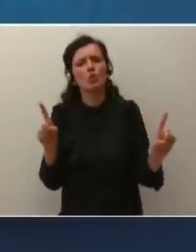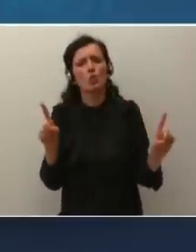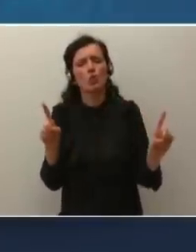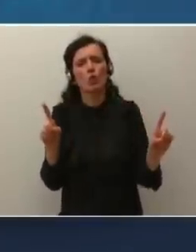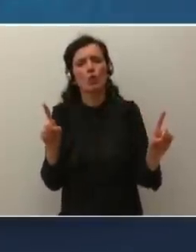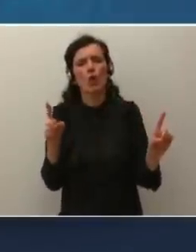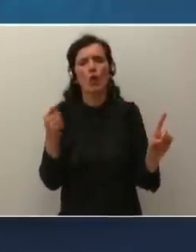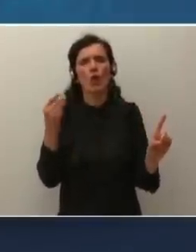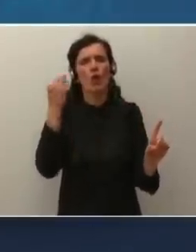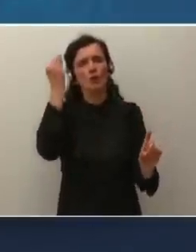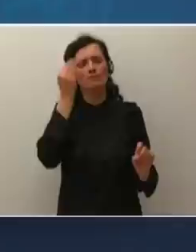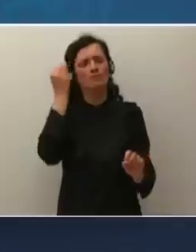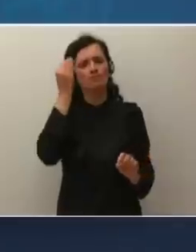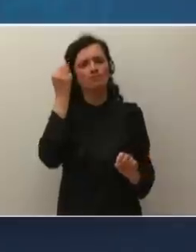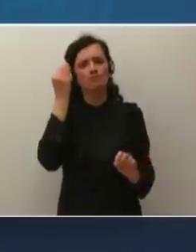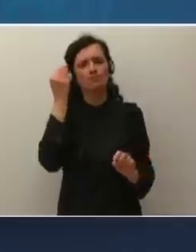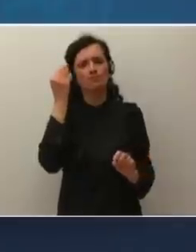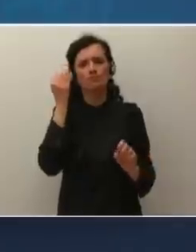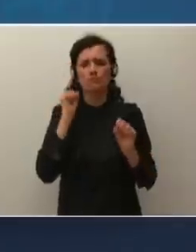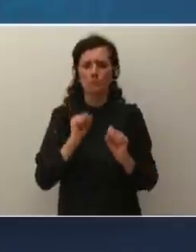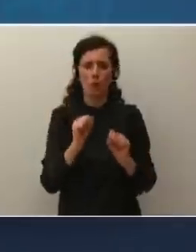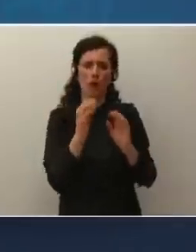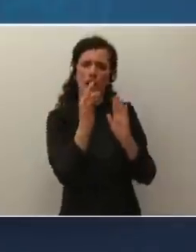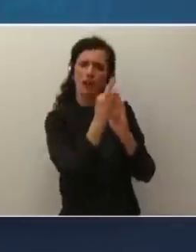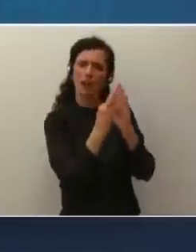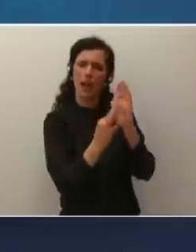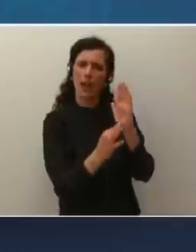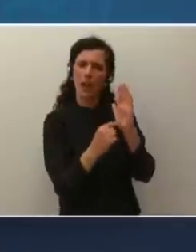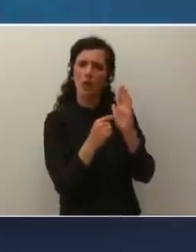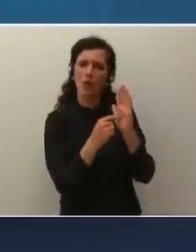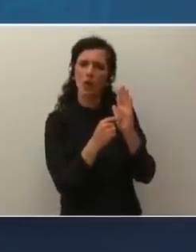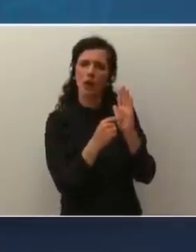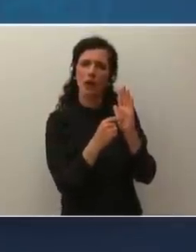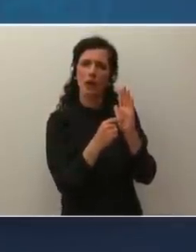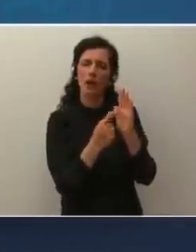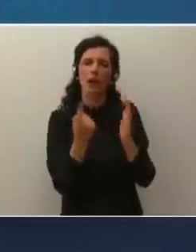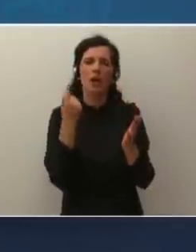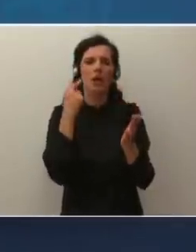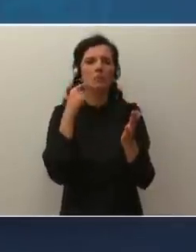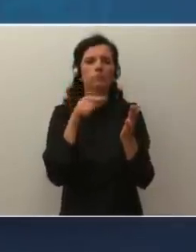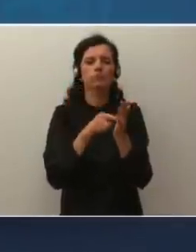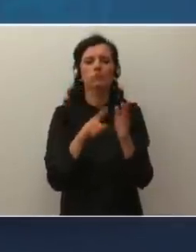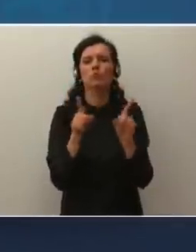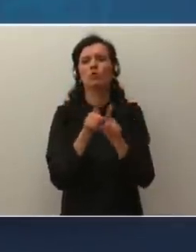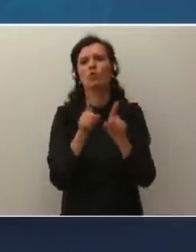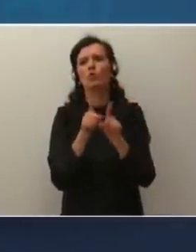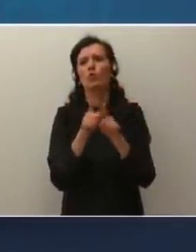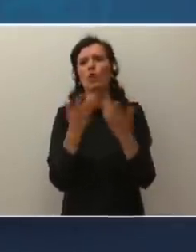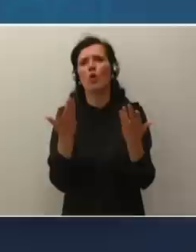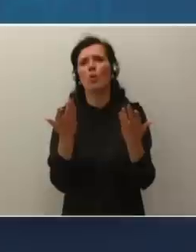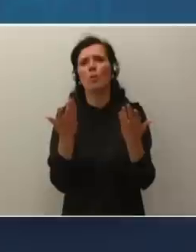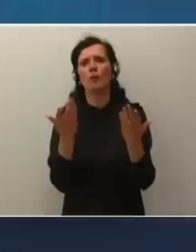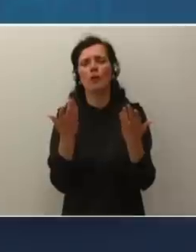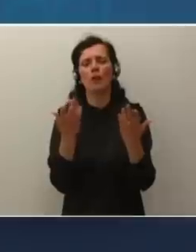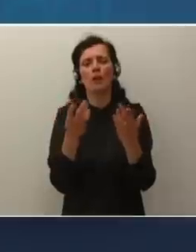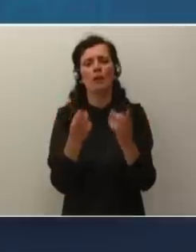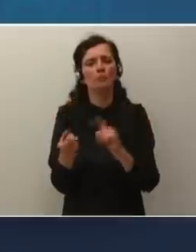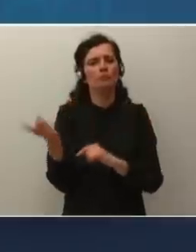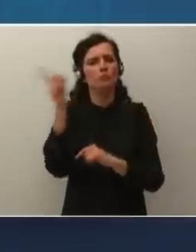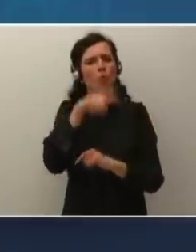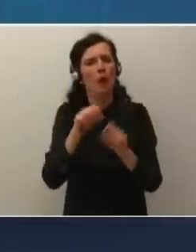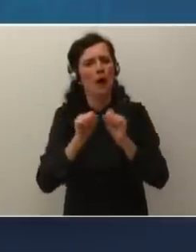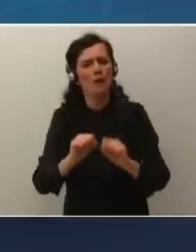'eventualità che le regole possono tornare in vigore come era domani. Vale quel che vale. Non è previsto, una